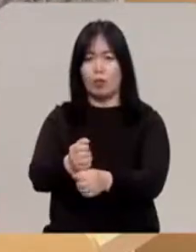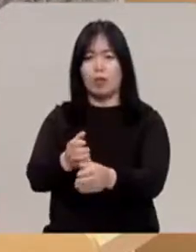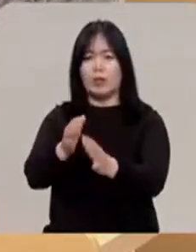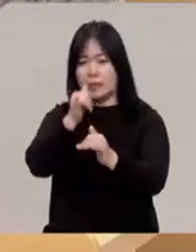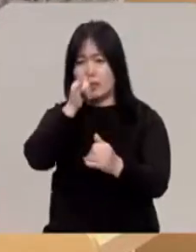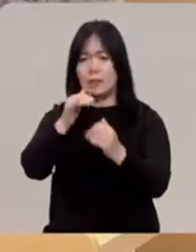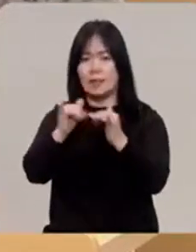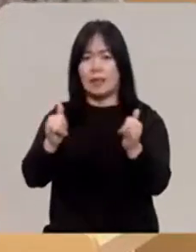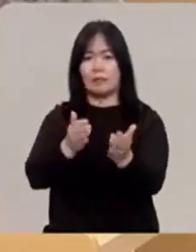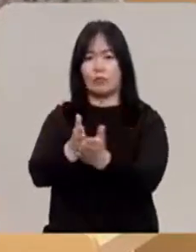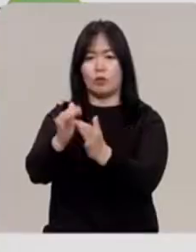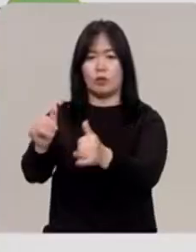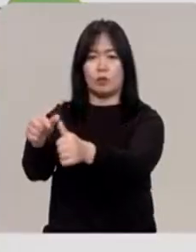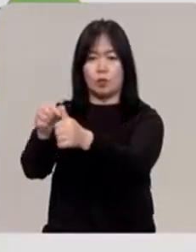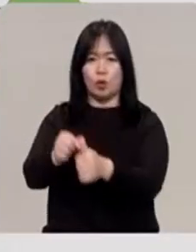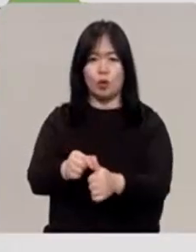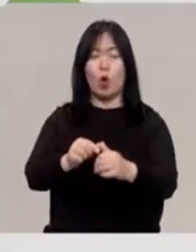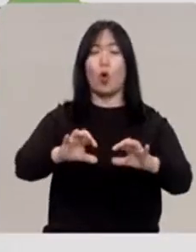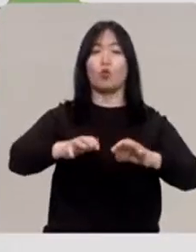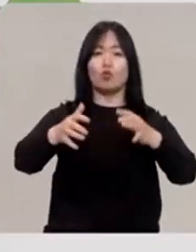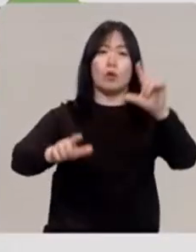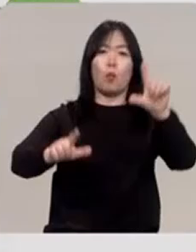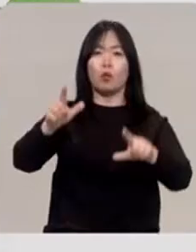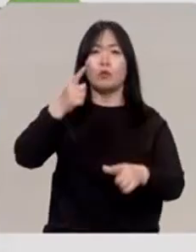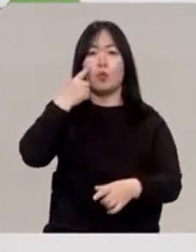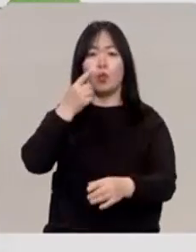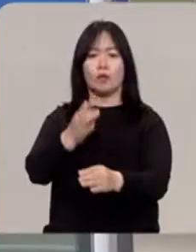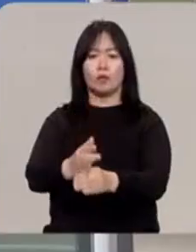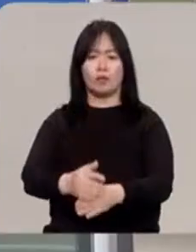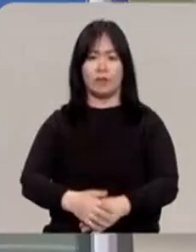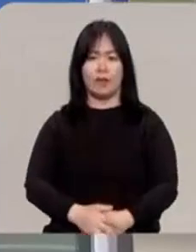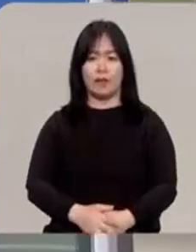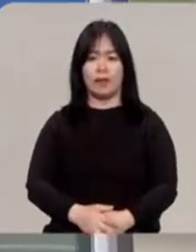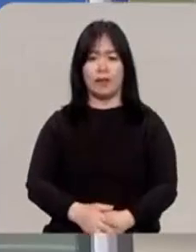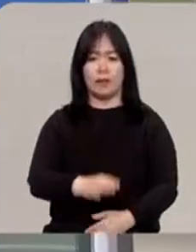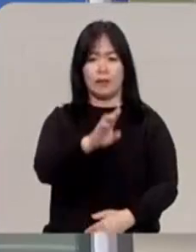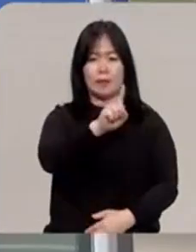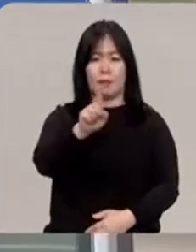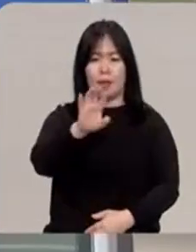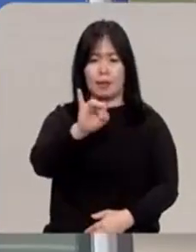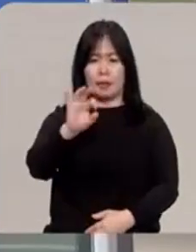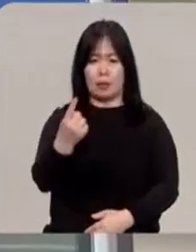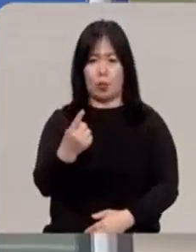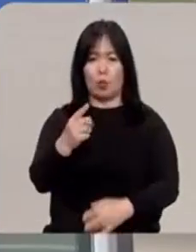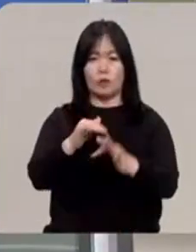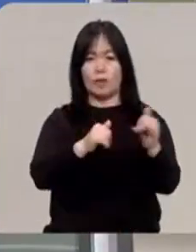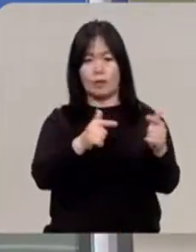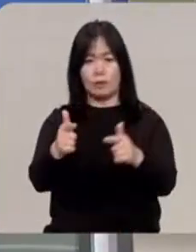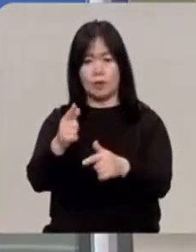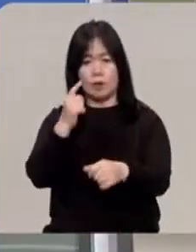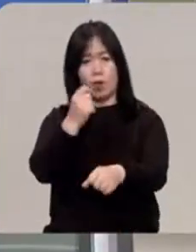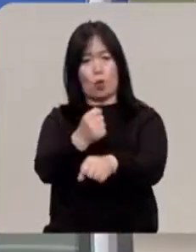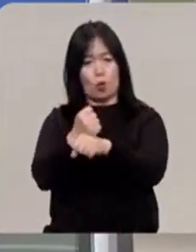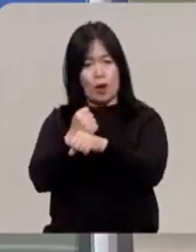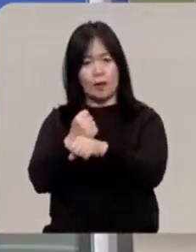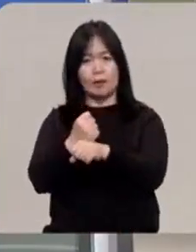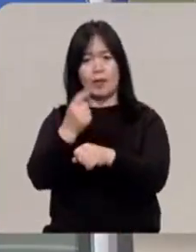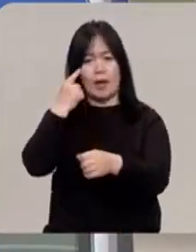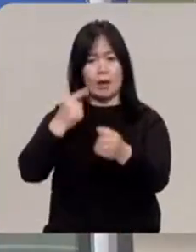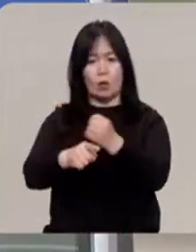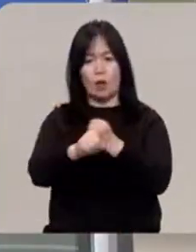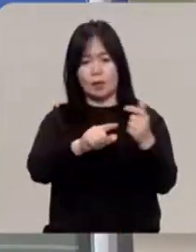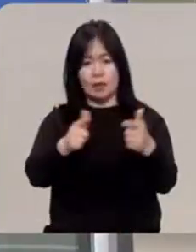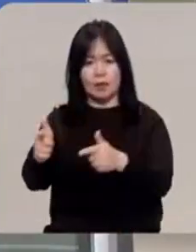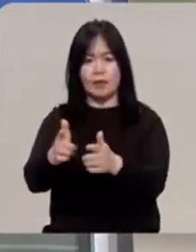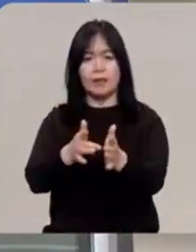초청해 국제적인 동향도 파악하고 있습니다 바이오산업 과학자들 그다음 화학자들 그다음에